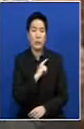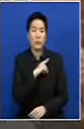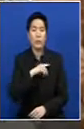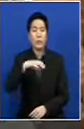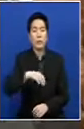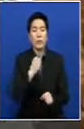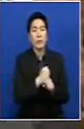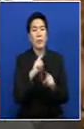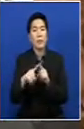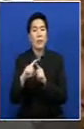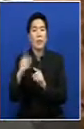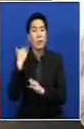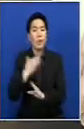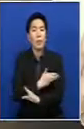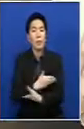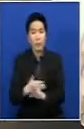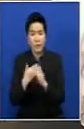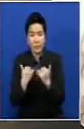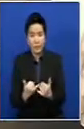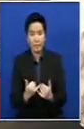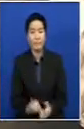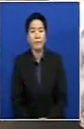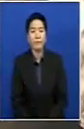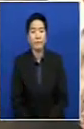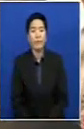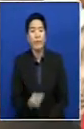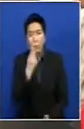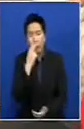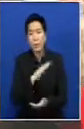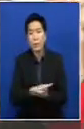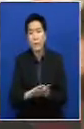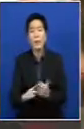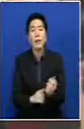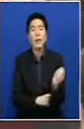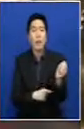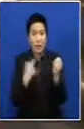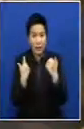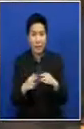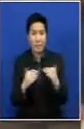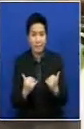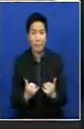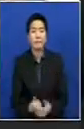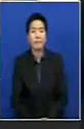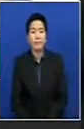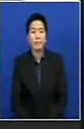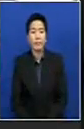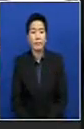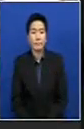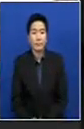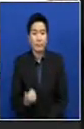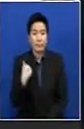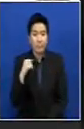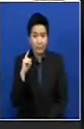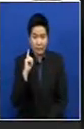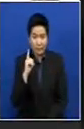าแห่งชาติหลายเรื่องในช่วงที่ผ่านมาค่ะ ก็คือมาดูแลความปลอดภัยมากกว่าอีกหนึ่งท่านนะครับ